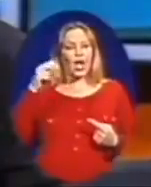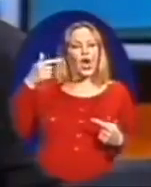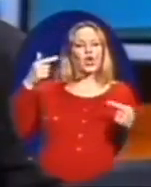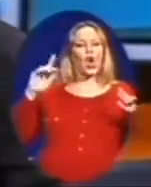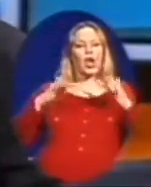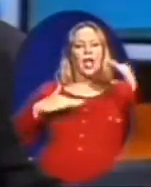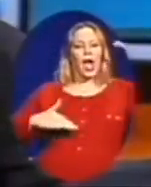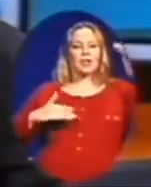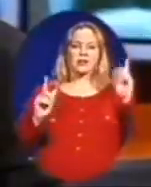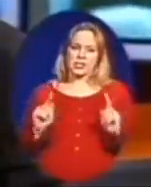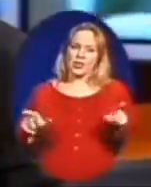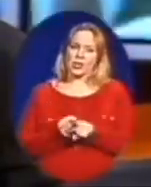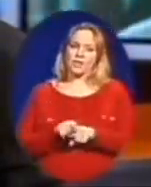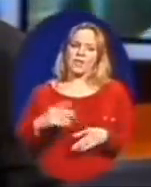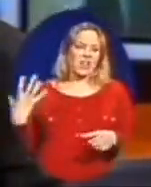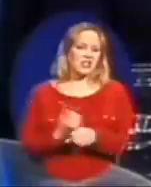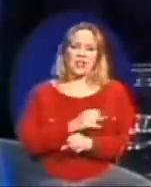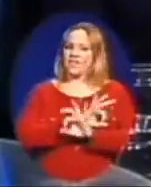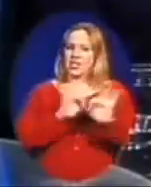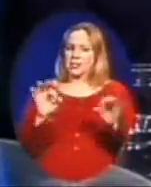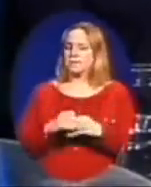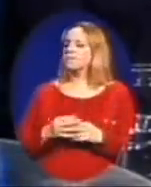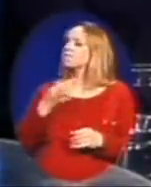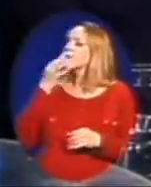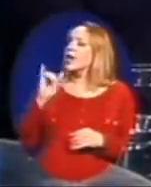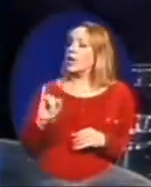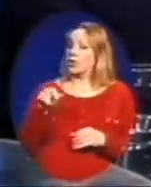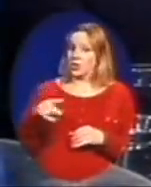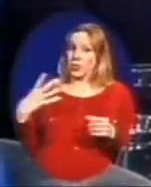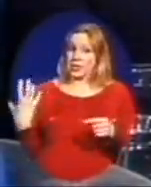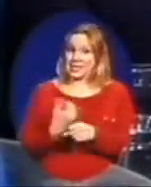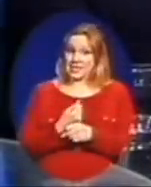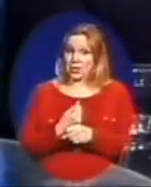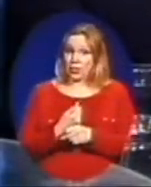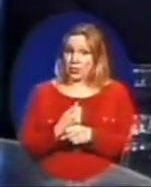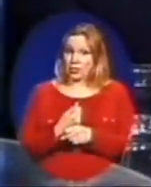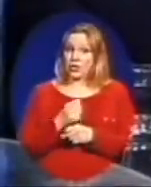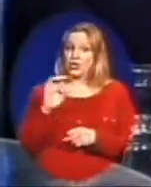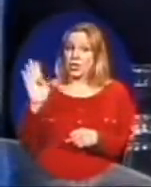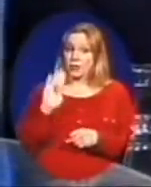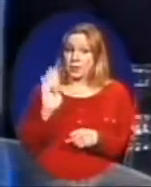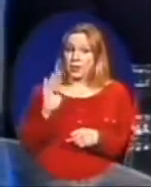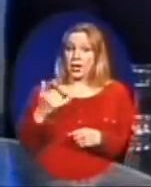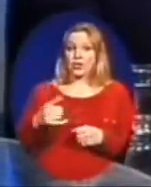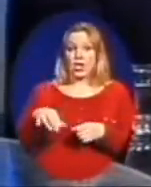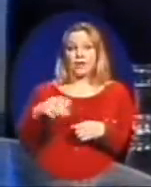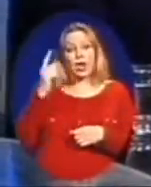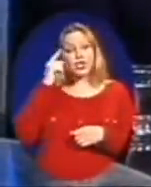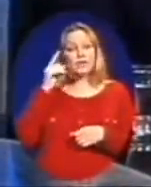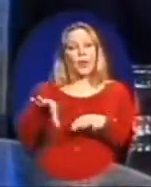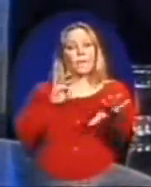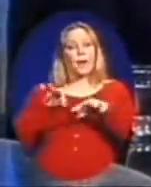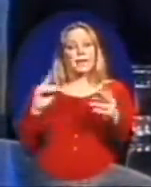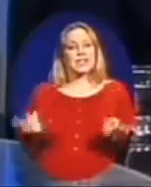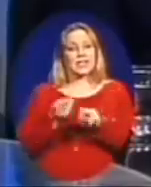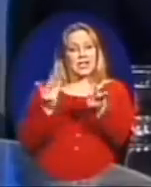פה, וההישג הוא פשוט פנטסטי. ירון, אז בעצם מה, יש לנו פה ניצחון פירוס של נתניהו, עכשיו שהוא הולך לפריימריז קלים, הולך